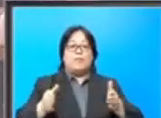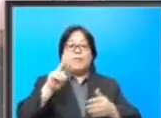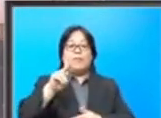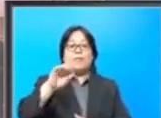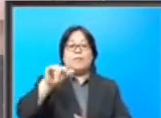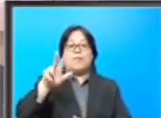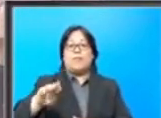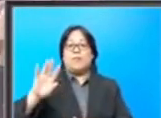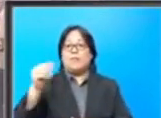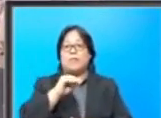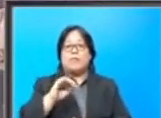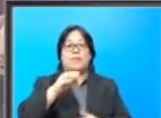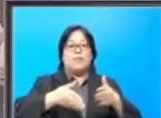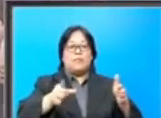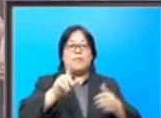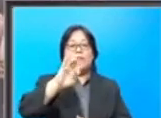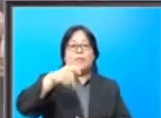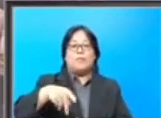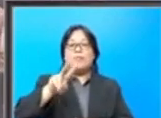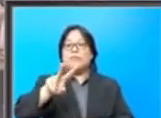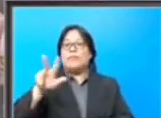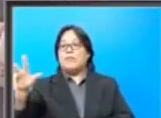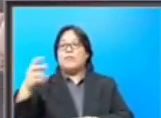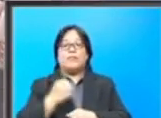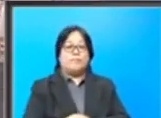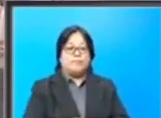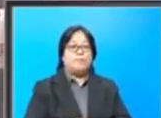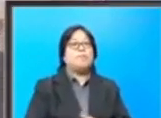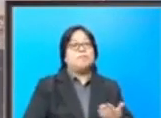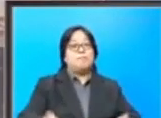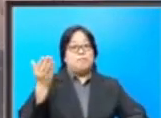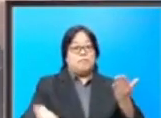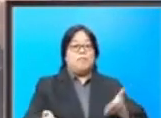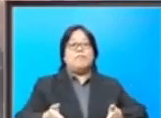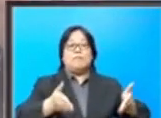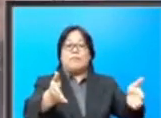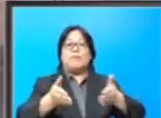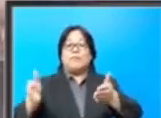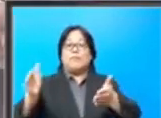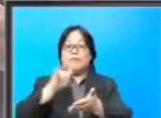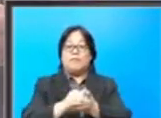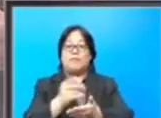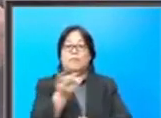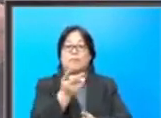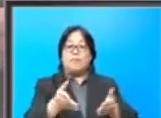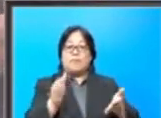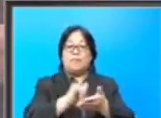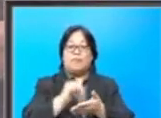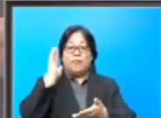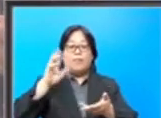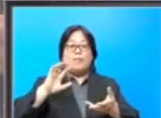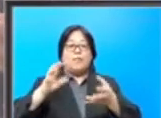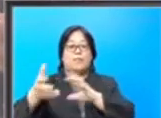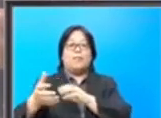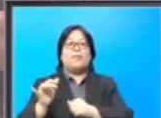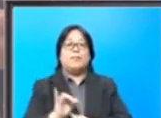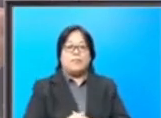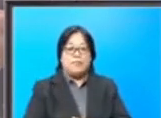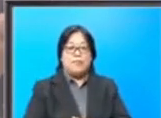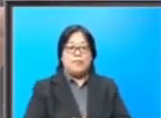kelabakan 10 dan Jalan telupid Batu 23 besar kemungkinan kemalangan jalanraya digoda jalan tersebut akan bertambah